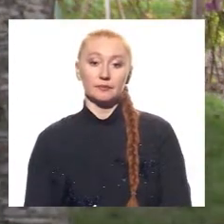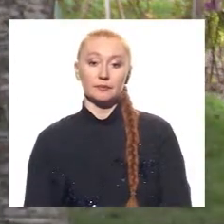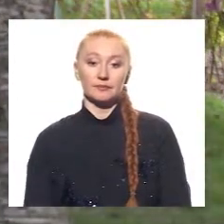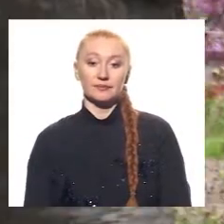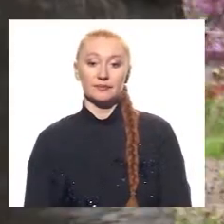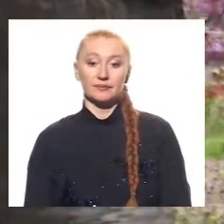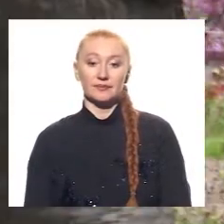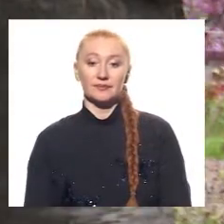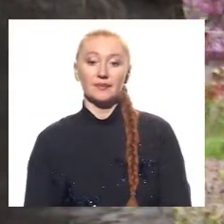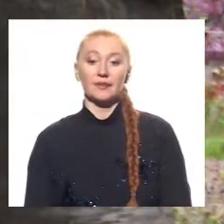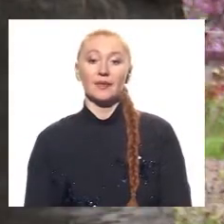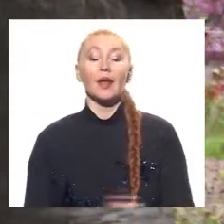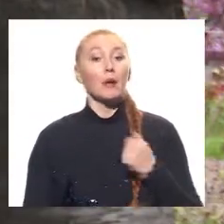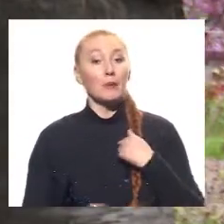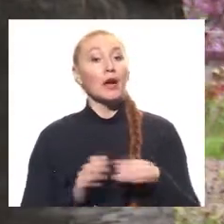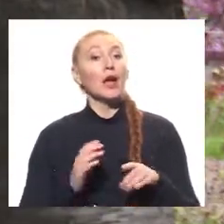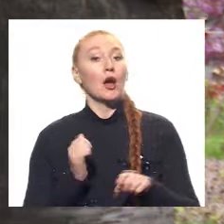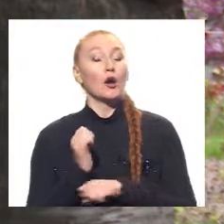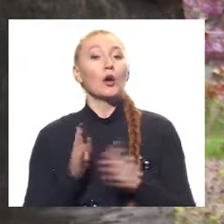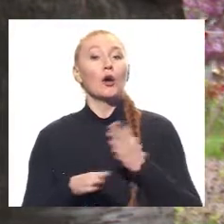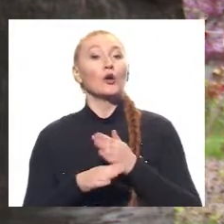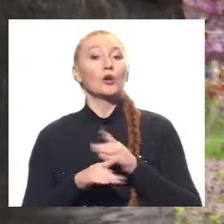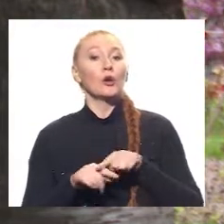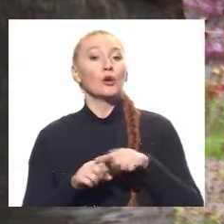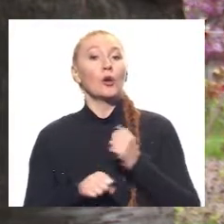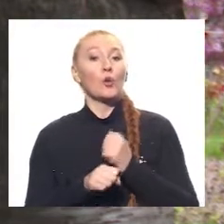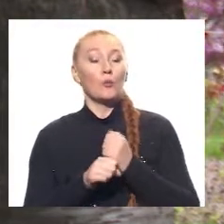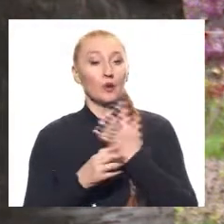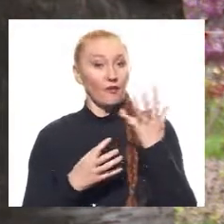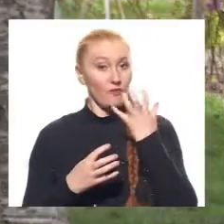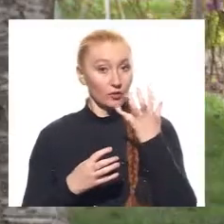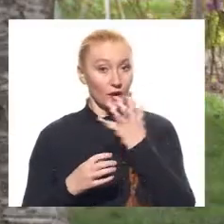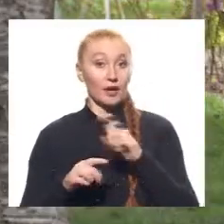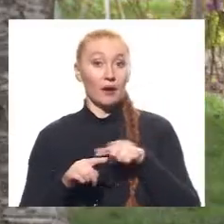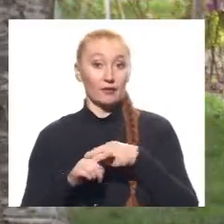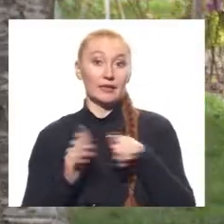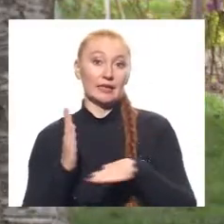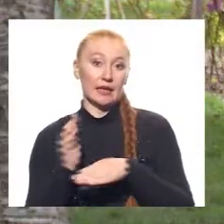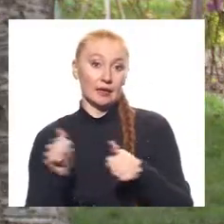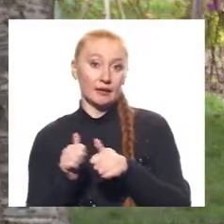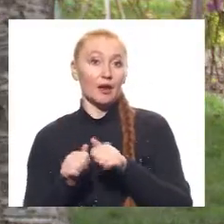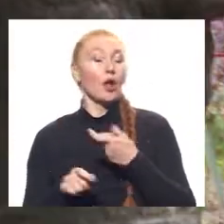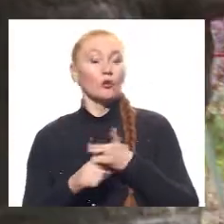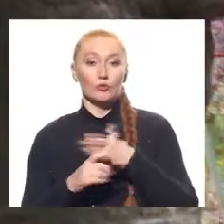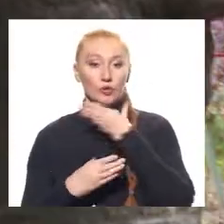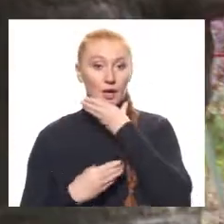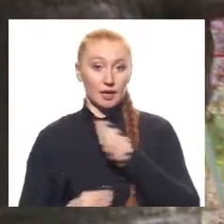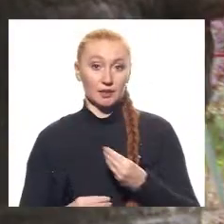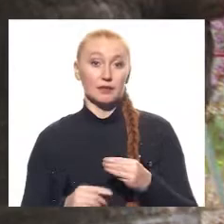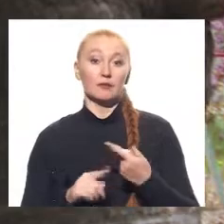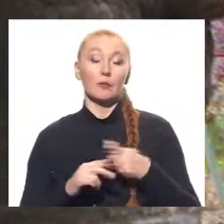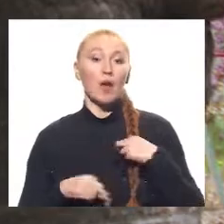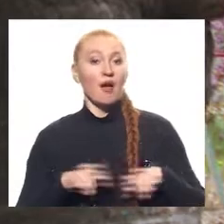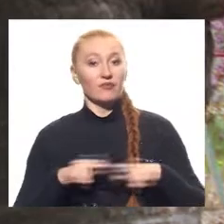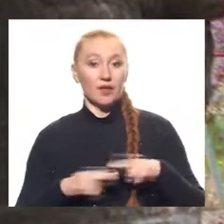дерева. Ми робили з деревом фотографії. Ці дерева дуже красиві. Мені